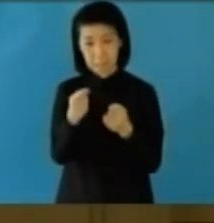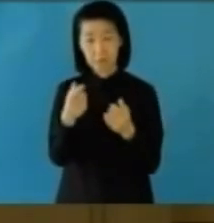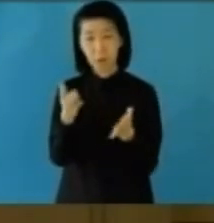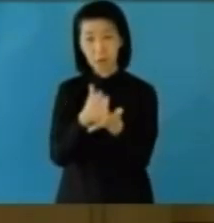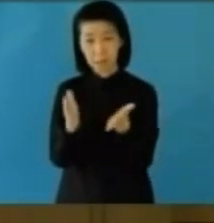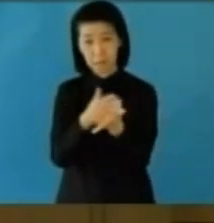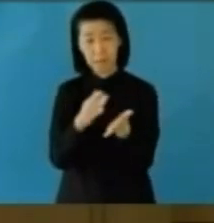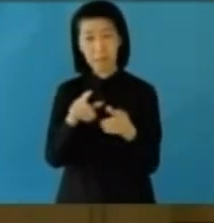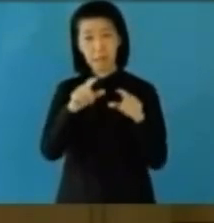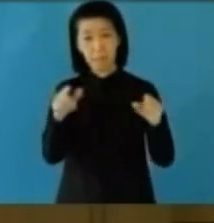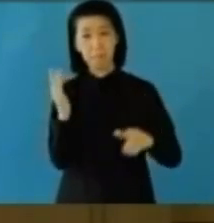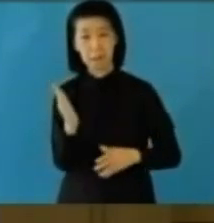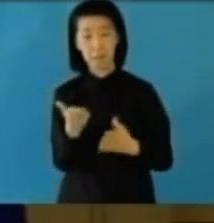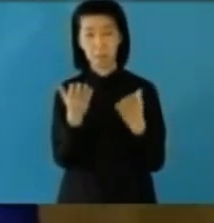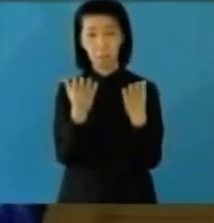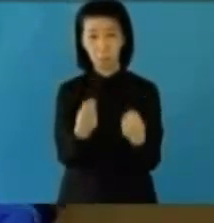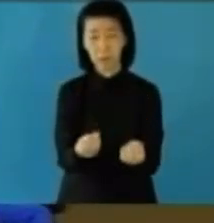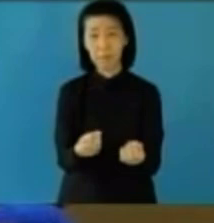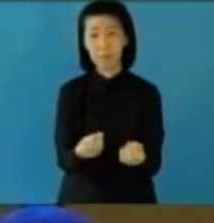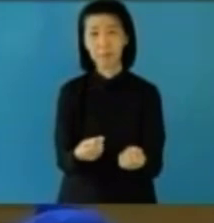ました。